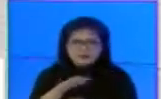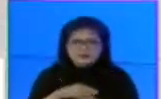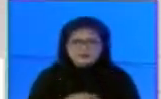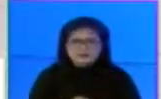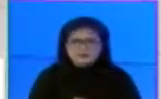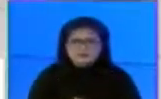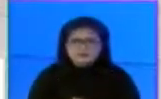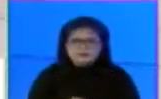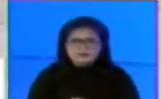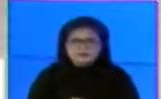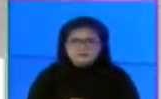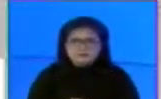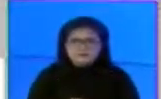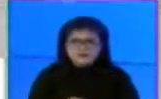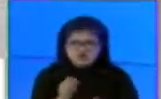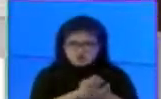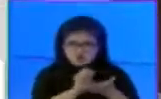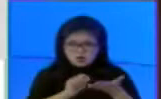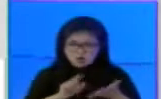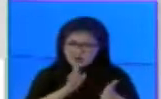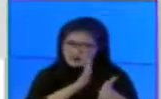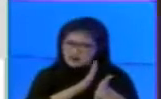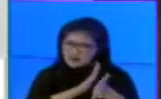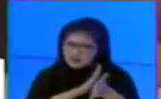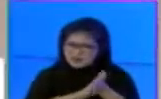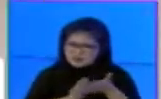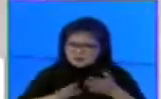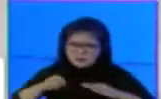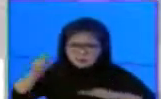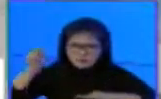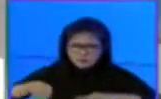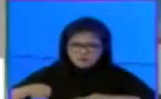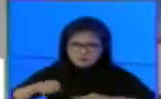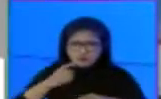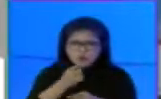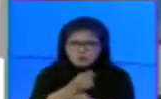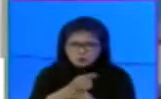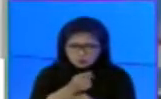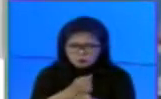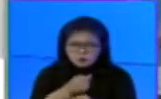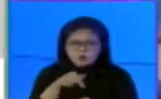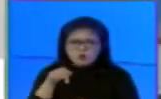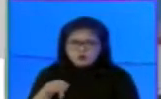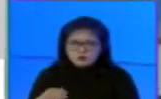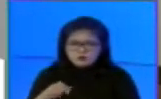langsung menghukum pelaku guru yang berstatus sebagai PNS berupa skorsing atau dirumahkan.